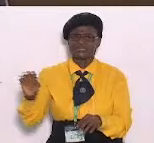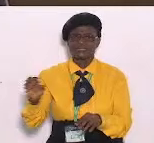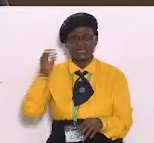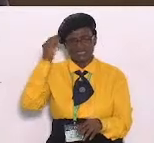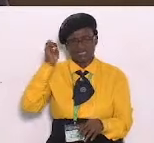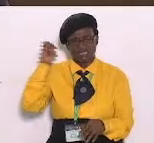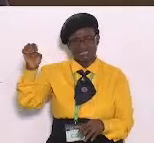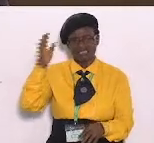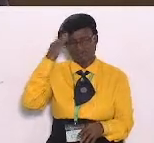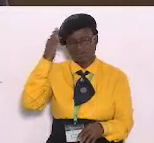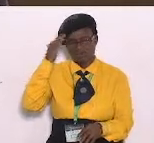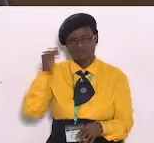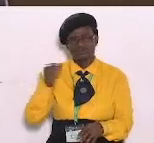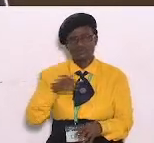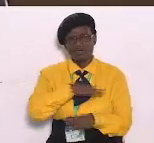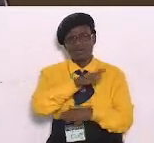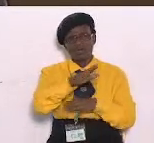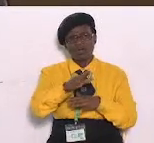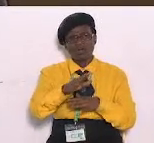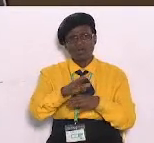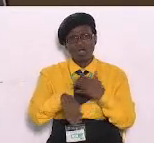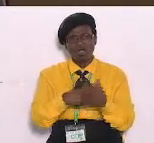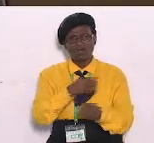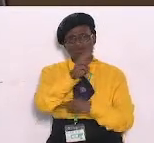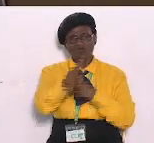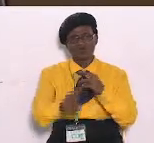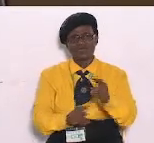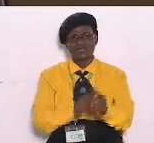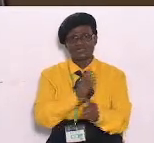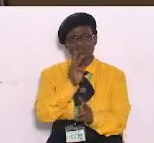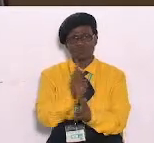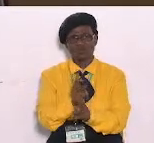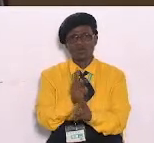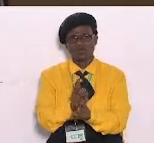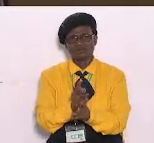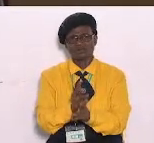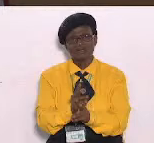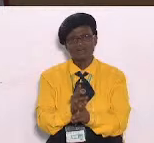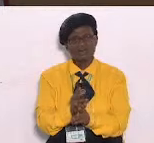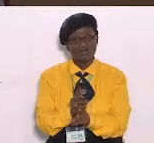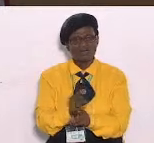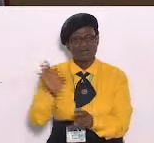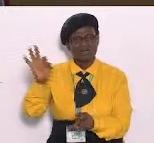il connaî dans tout le monde entier